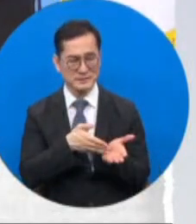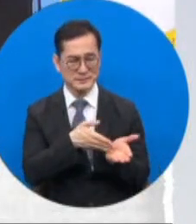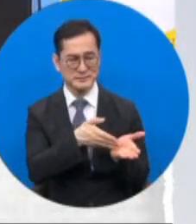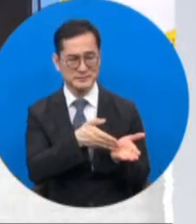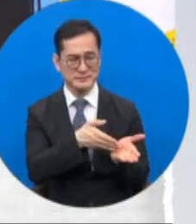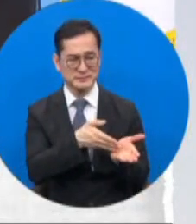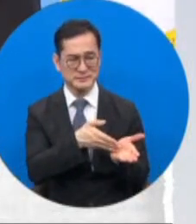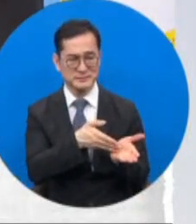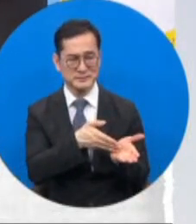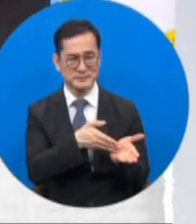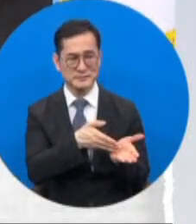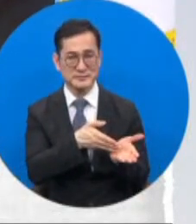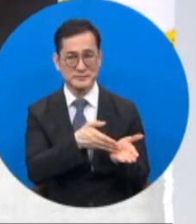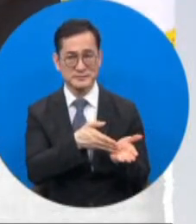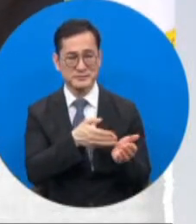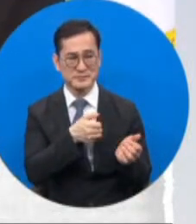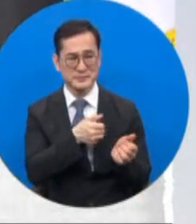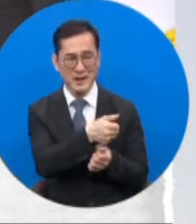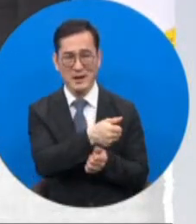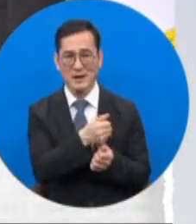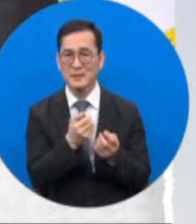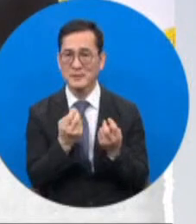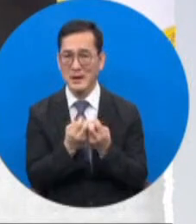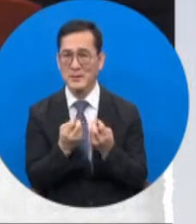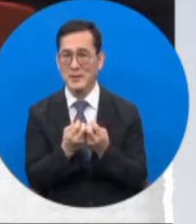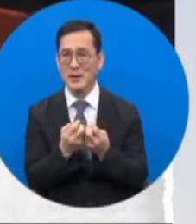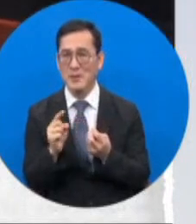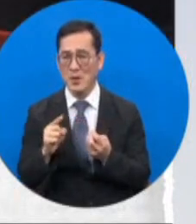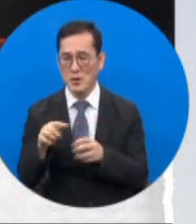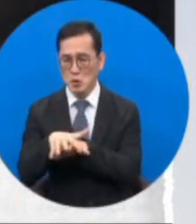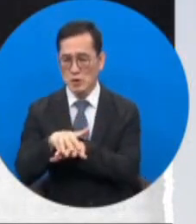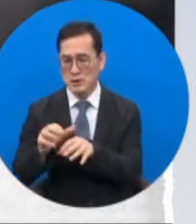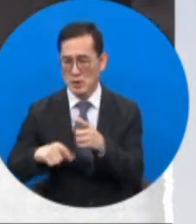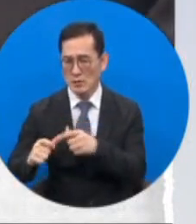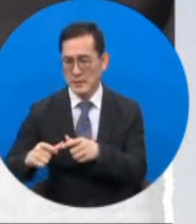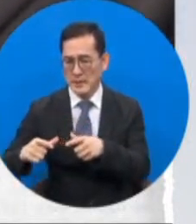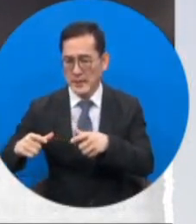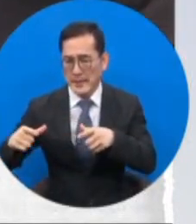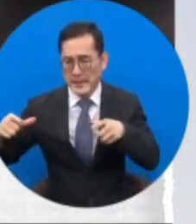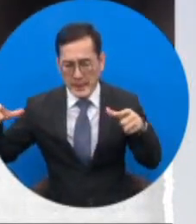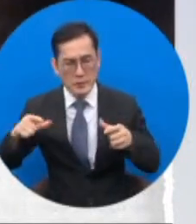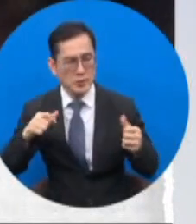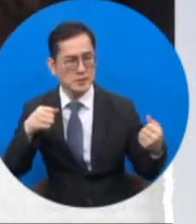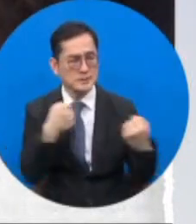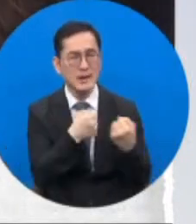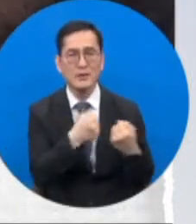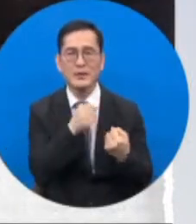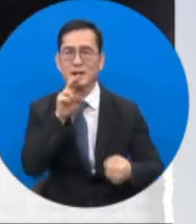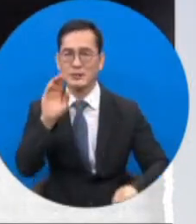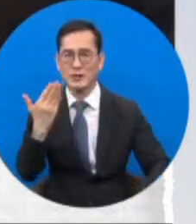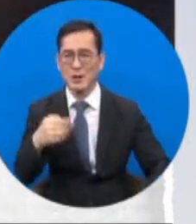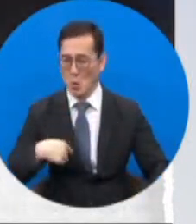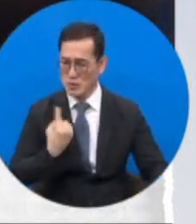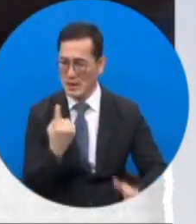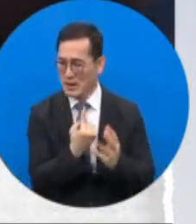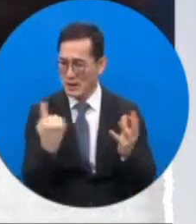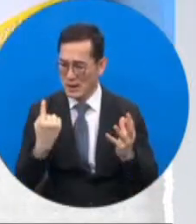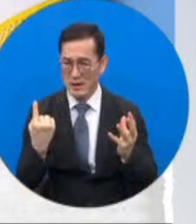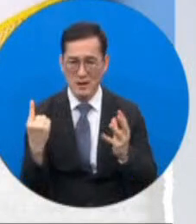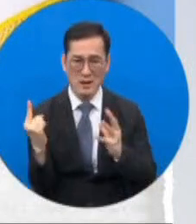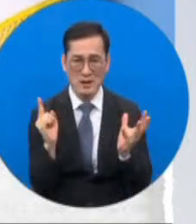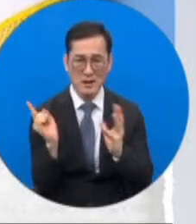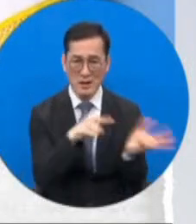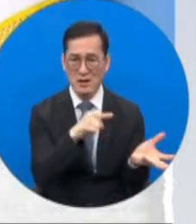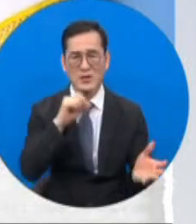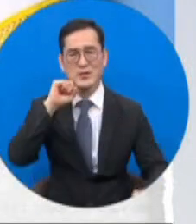있는 것처럼 고립무원의 상황에서 자신의 세를 넓혀가면서 치열하게 싸우지 않는 이상은 이 발언만큼은 민주당 내부에서